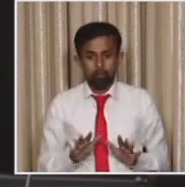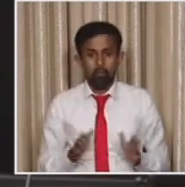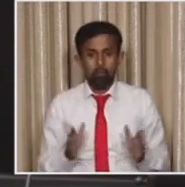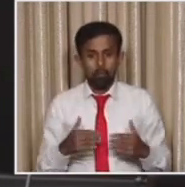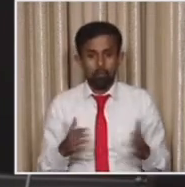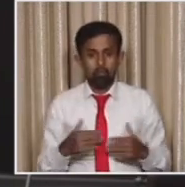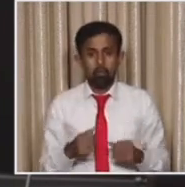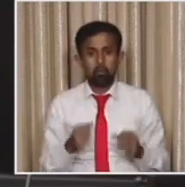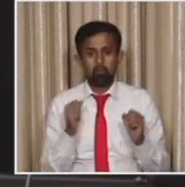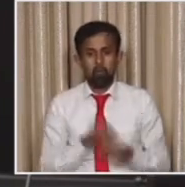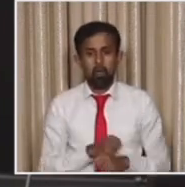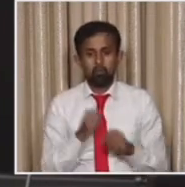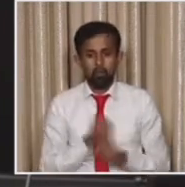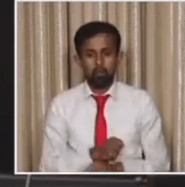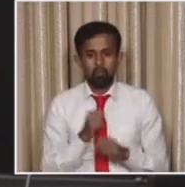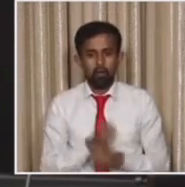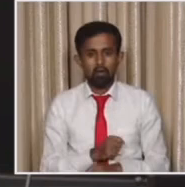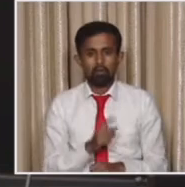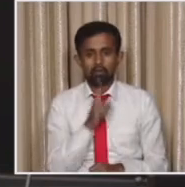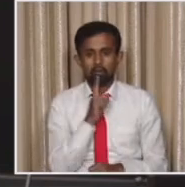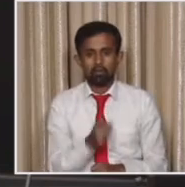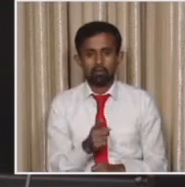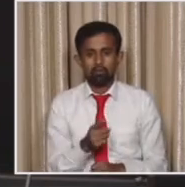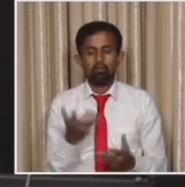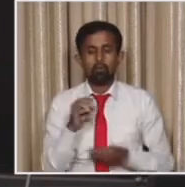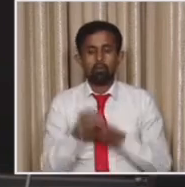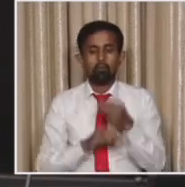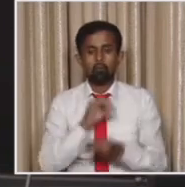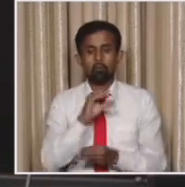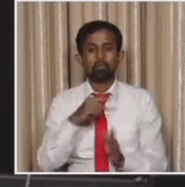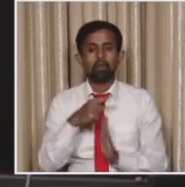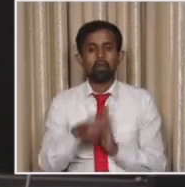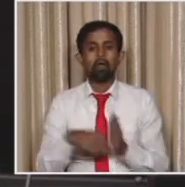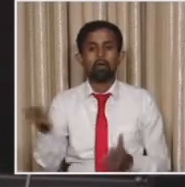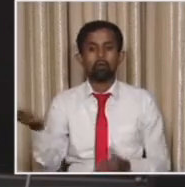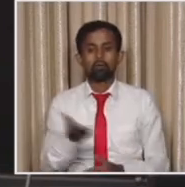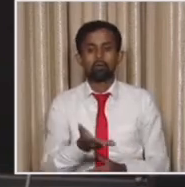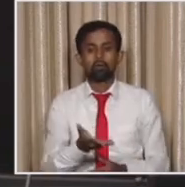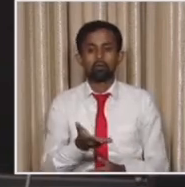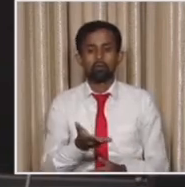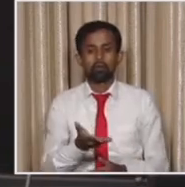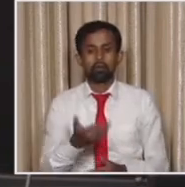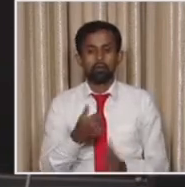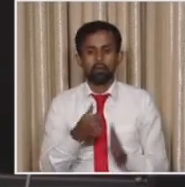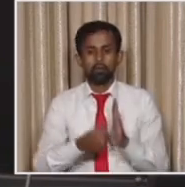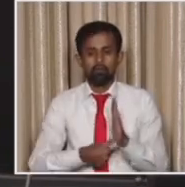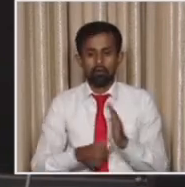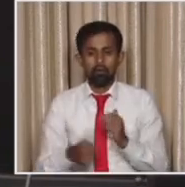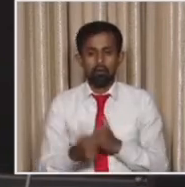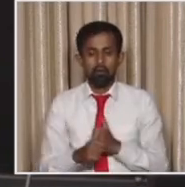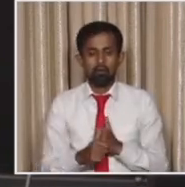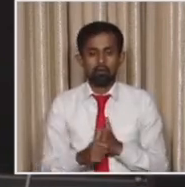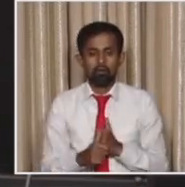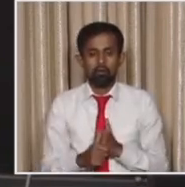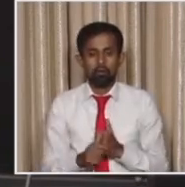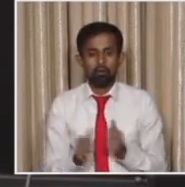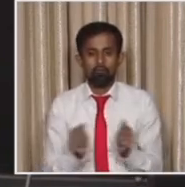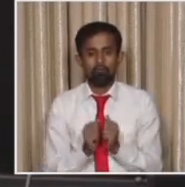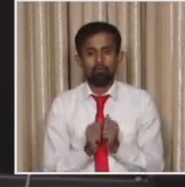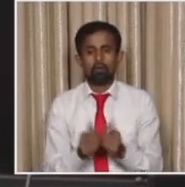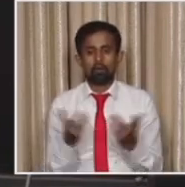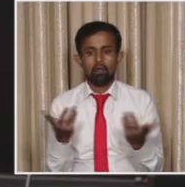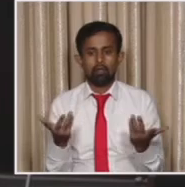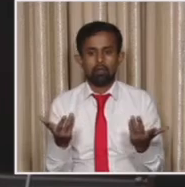අපි බංකොලොත් බංකොලොත් බංකොලොත් බංකොලොත් කියනකොට මොන ආයෝජකයද ලංකාවට එන්නේ? අපි මේ පනත් සම්මත කරුවට වැඩක් වෙන්නේ